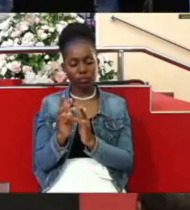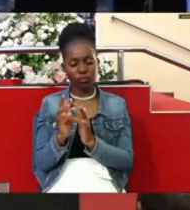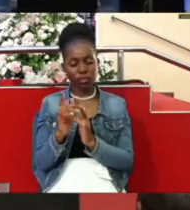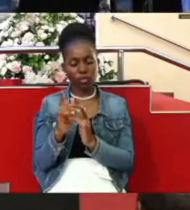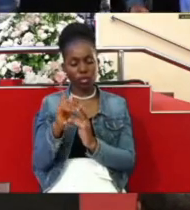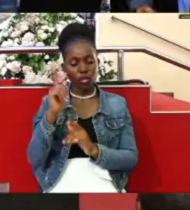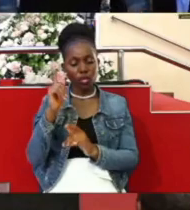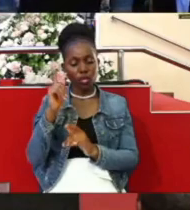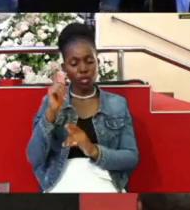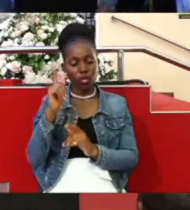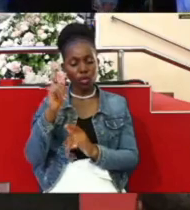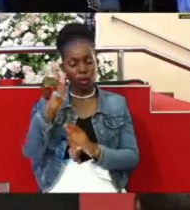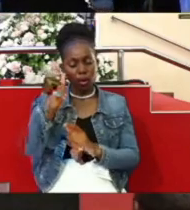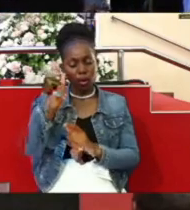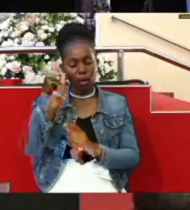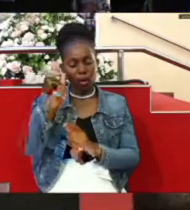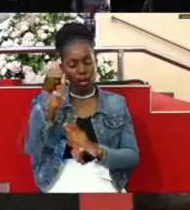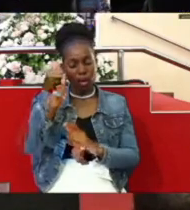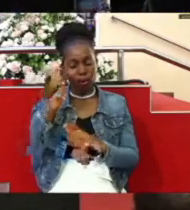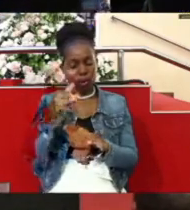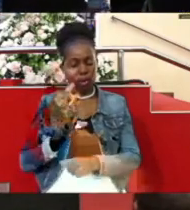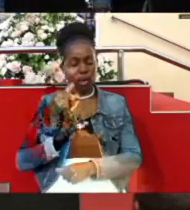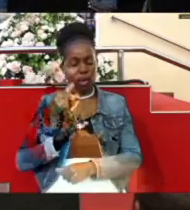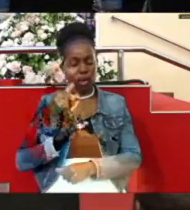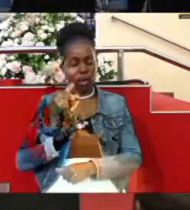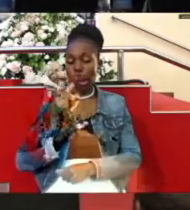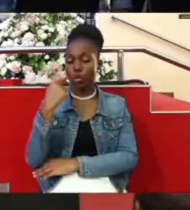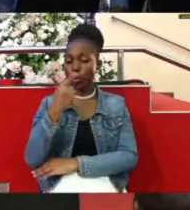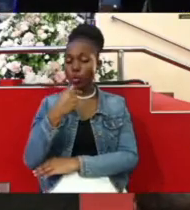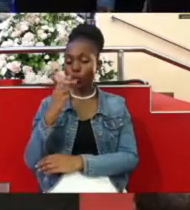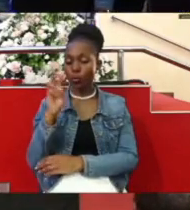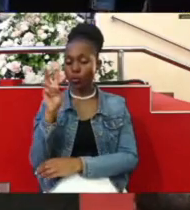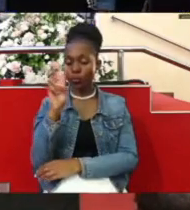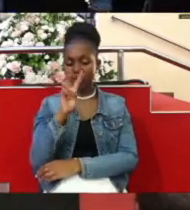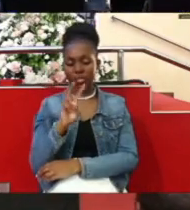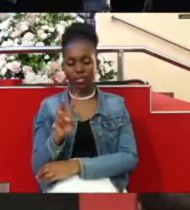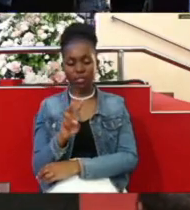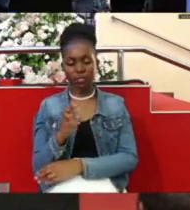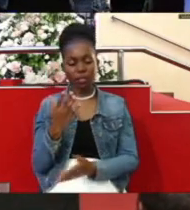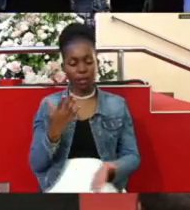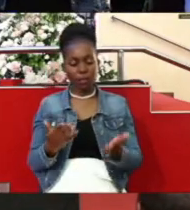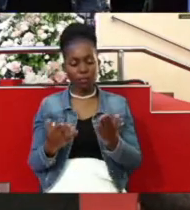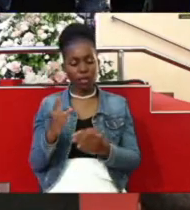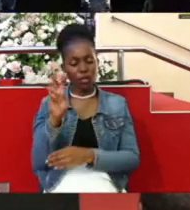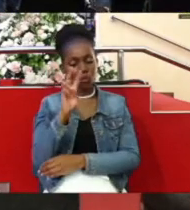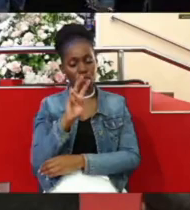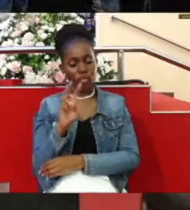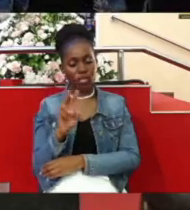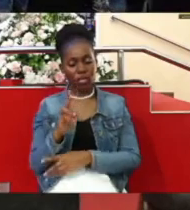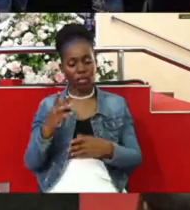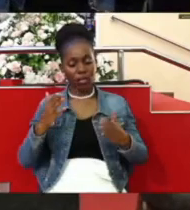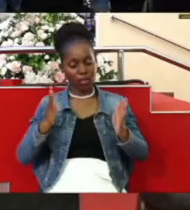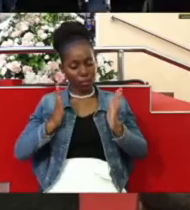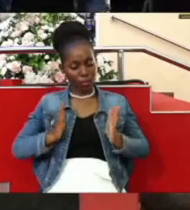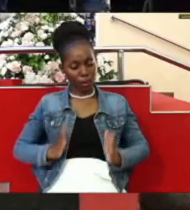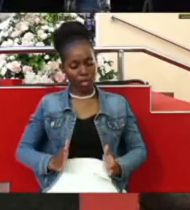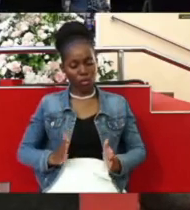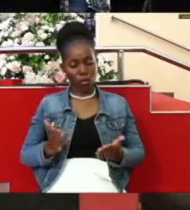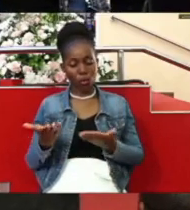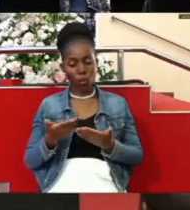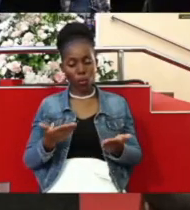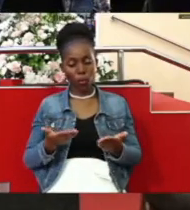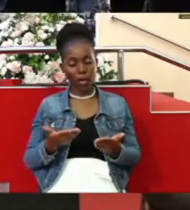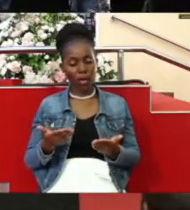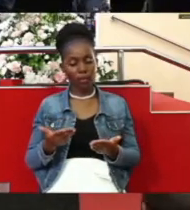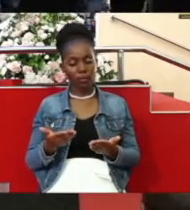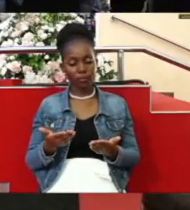you are God that sees. Umetukumbusha kwamba wewe ni Mungu ambaye unaona. May you see them wherever they are. Kaone huyo mtu kwenye. May you reach out to